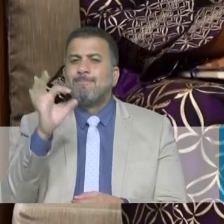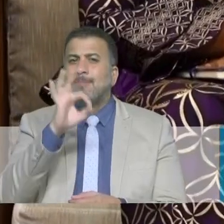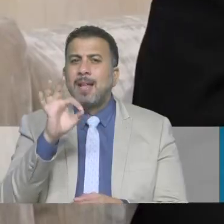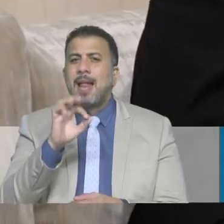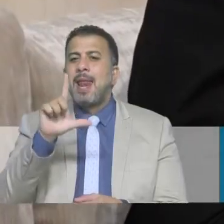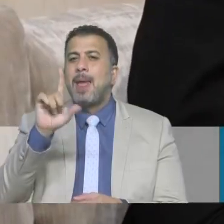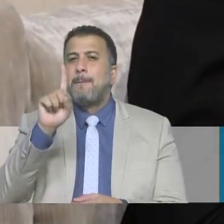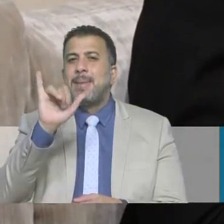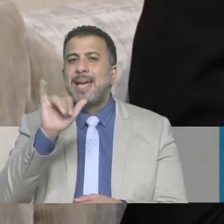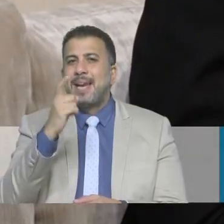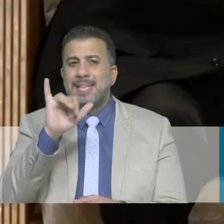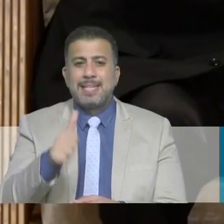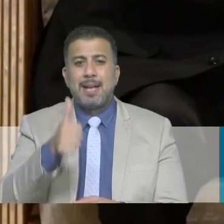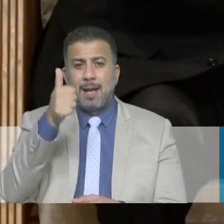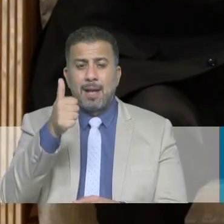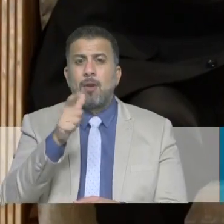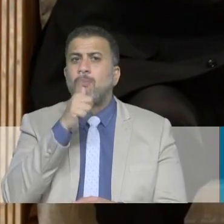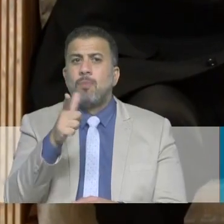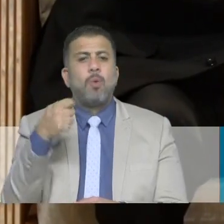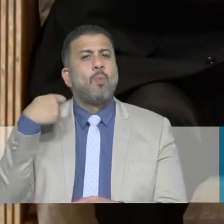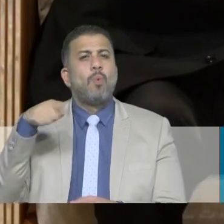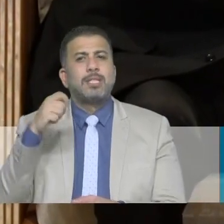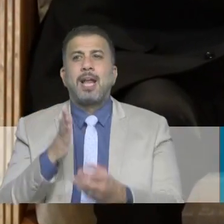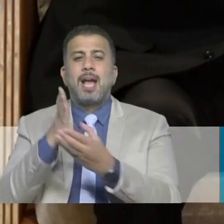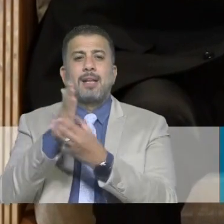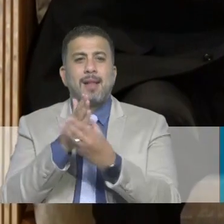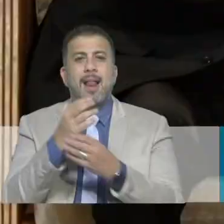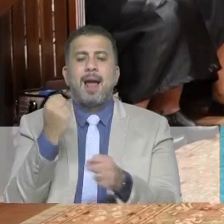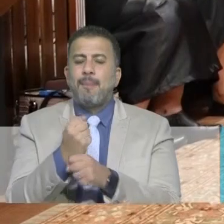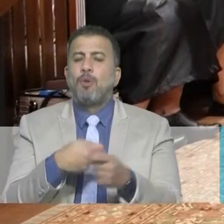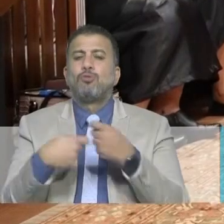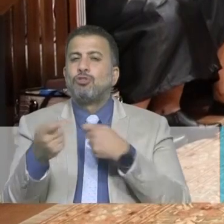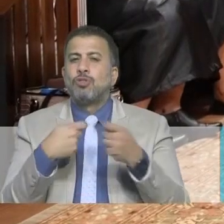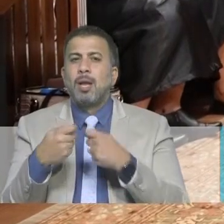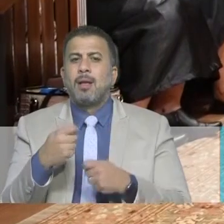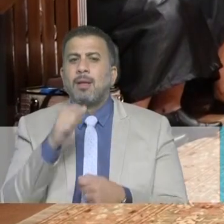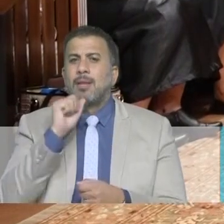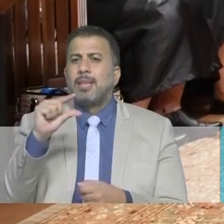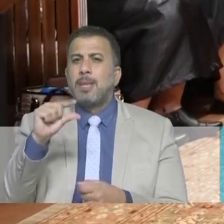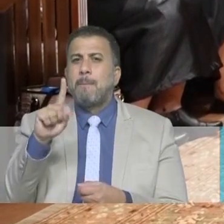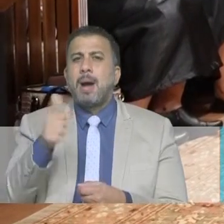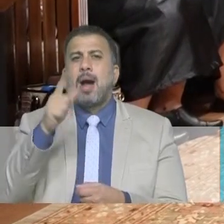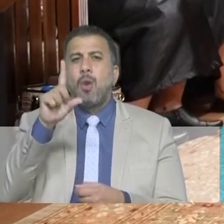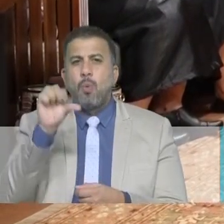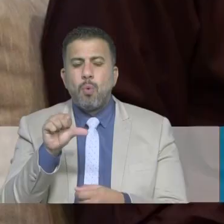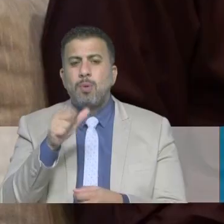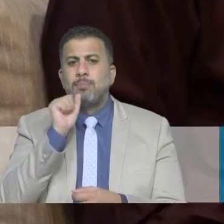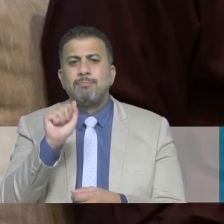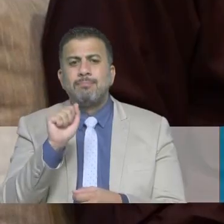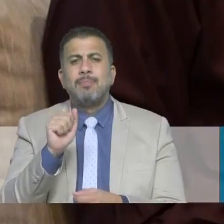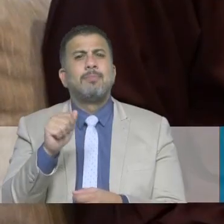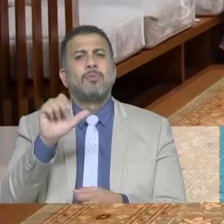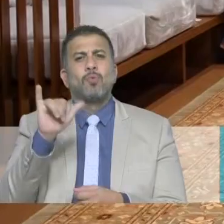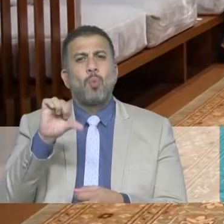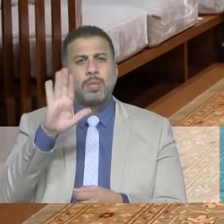ليبيريا ومعالي بولسون بنابا وزير الخارجيه والعمل والتجاره في توفالو ومعالي يوسف مامي تما